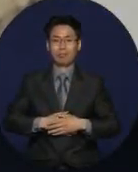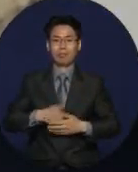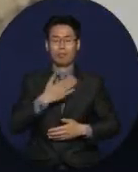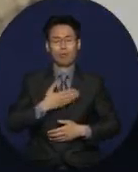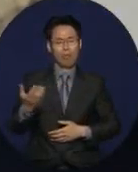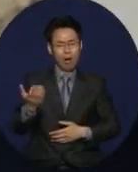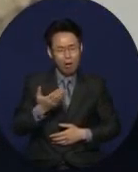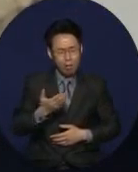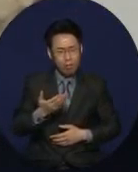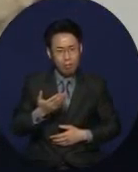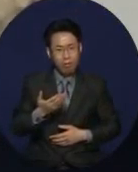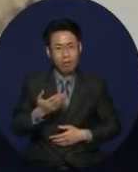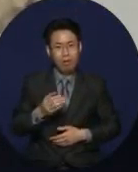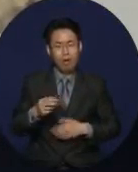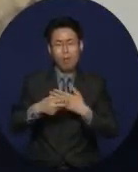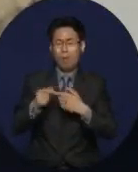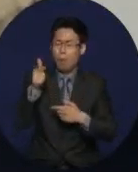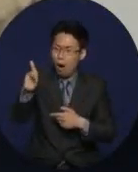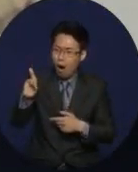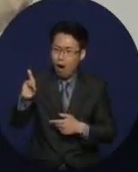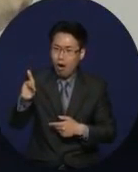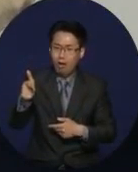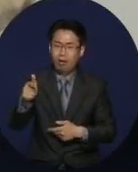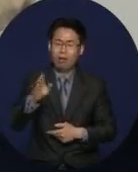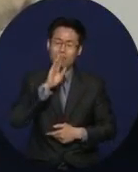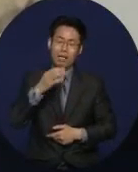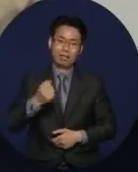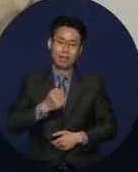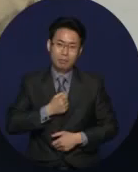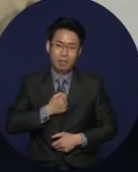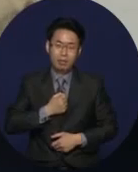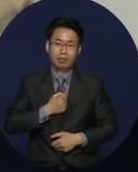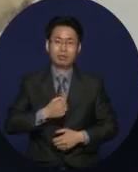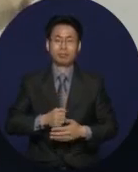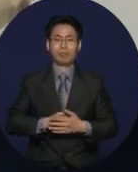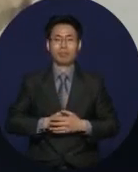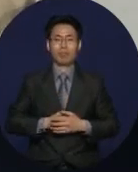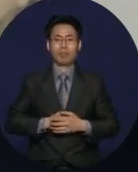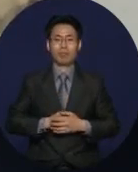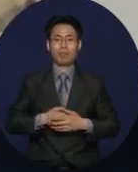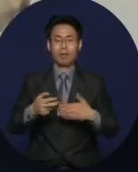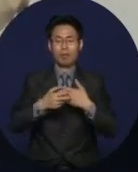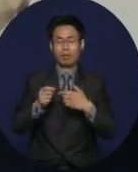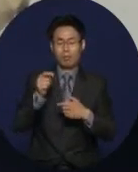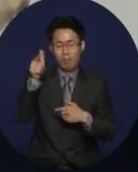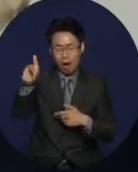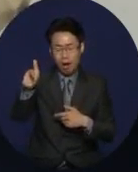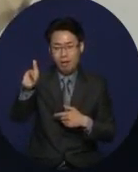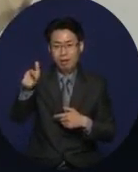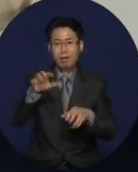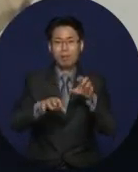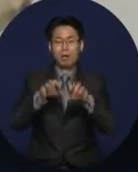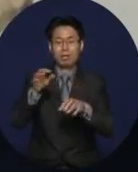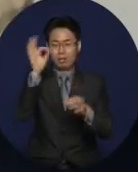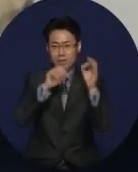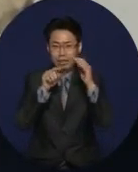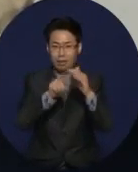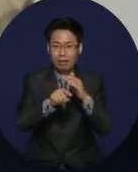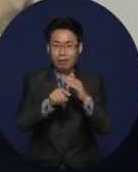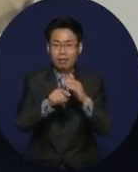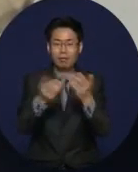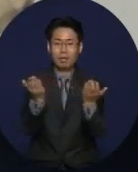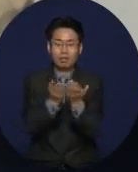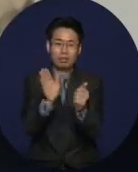몸이 아픈 것도 힘든데 병원까지 멀리 있다면 정말 막막한 기분일 텐데요. 의료 접근성이 떨어지는 마을을